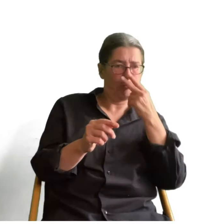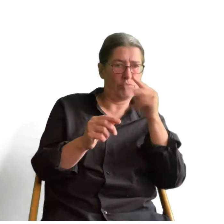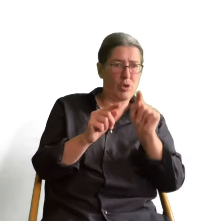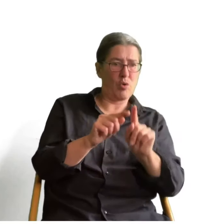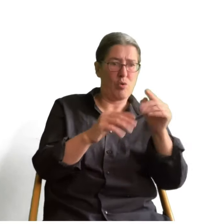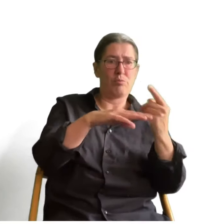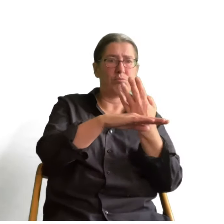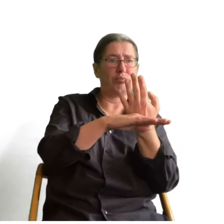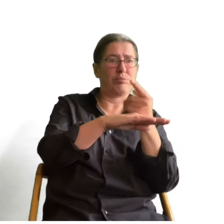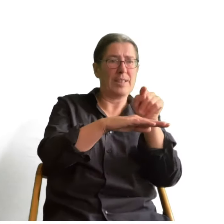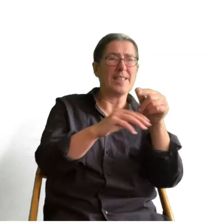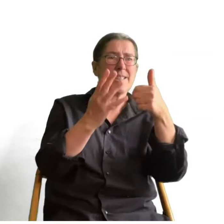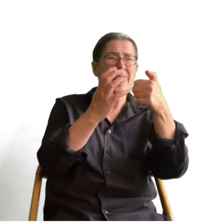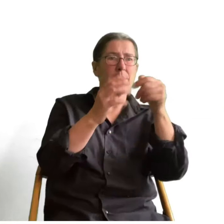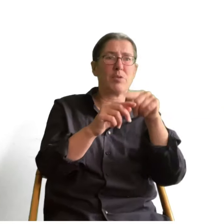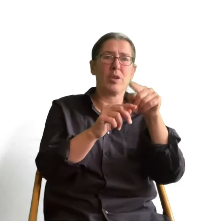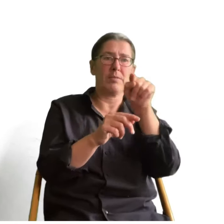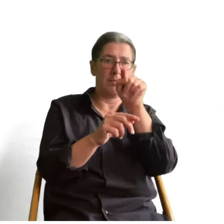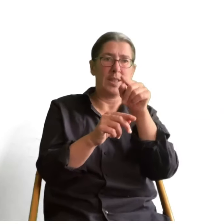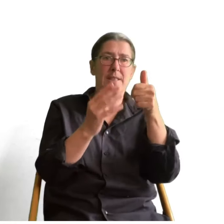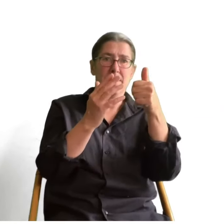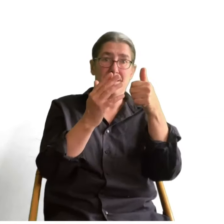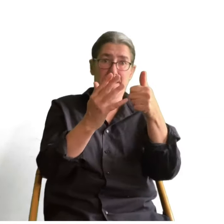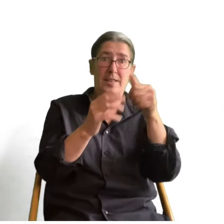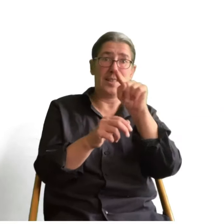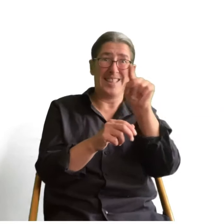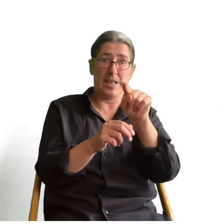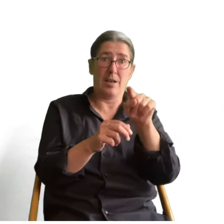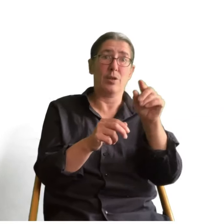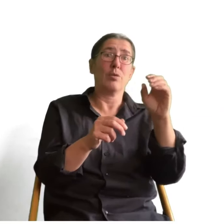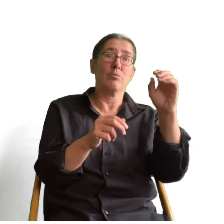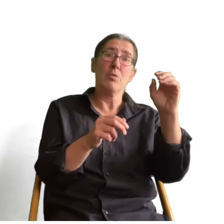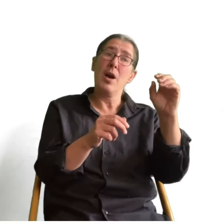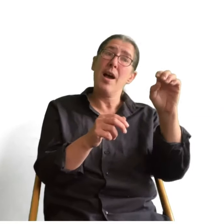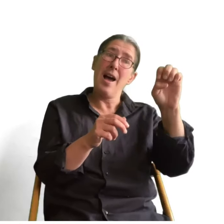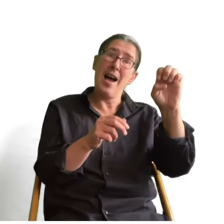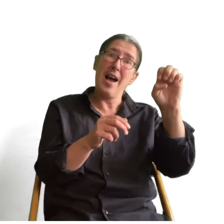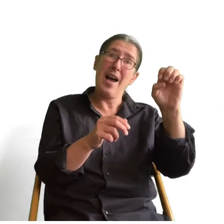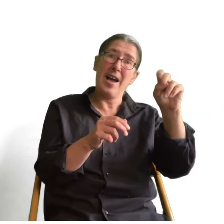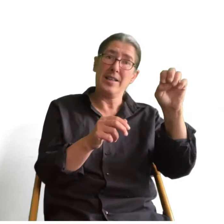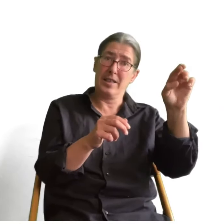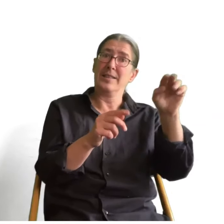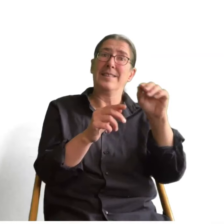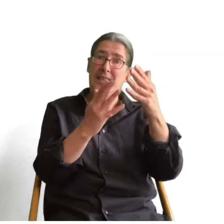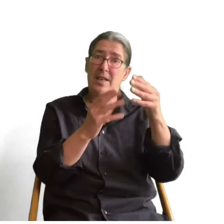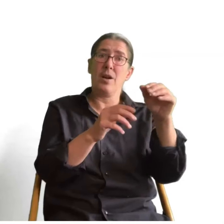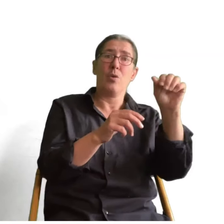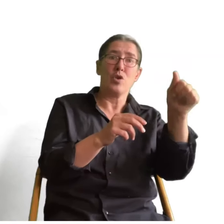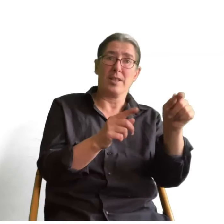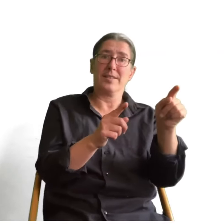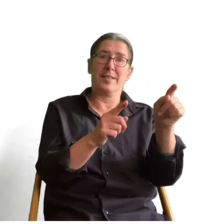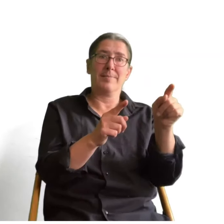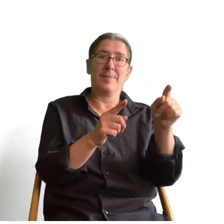und Einern oder beziehungsweise aus Zehntel und Hundertstel. So. Und